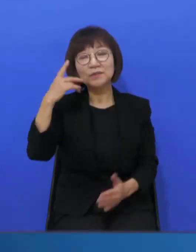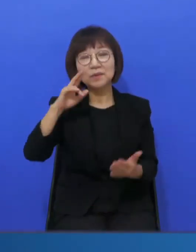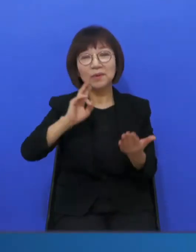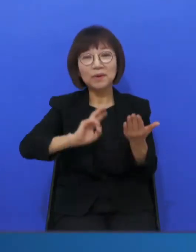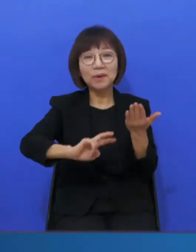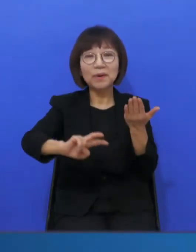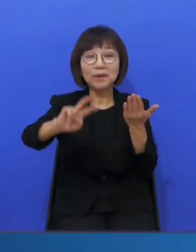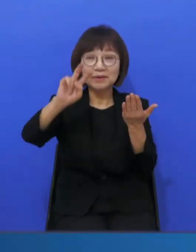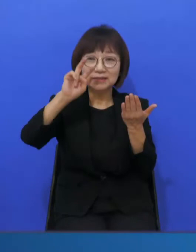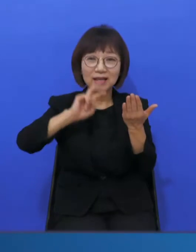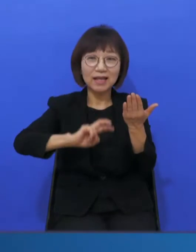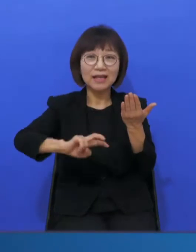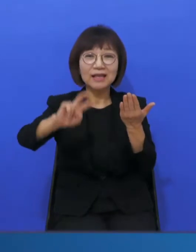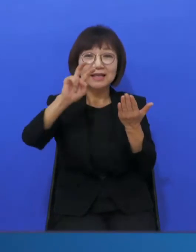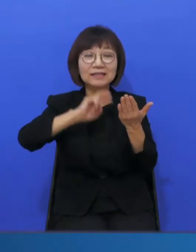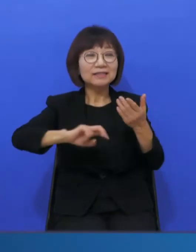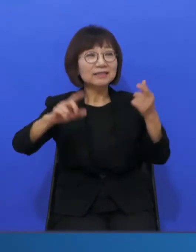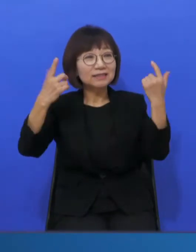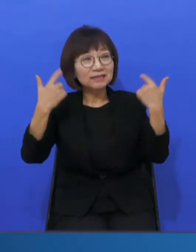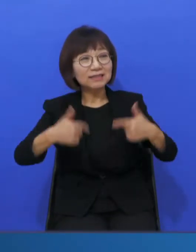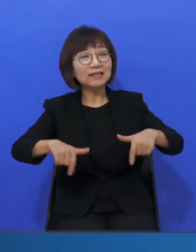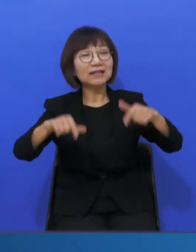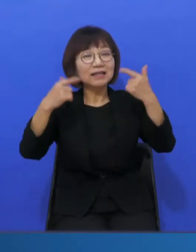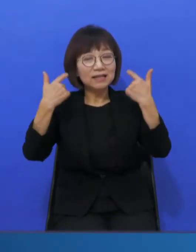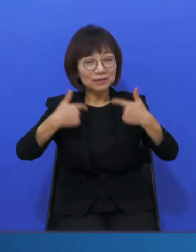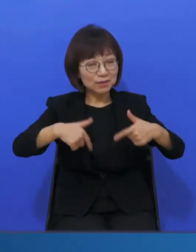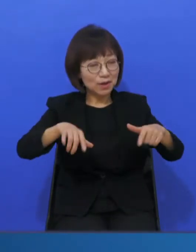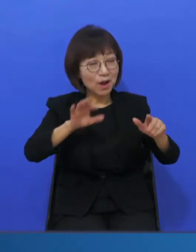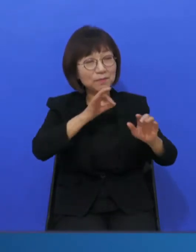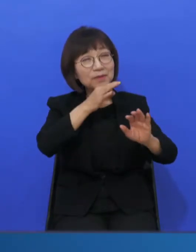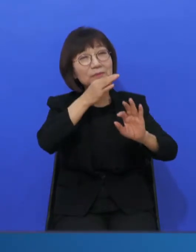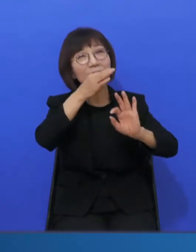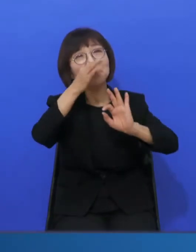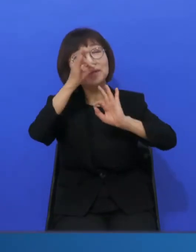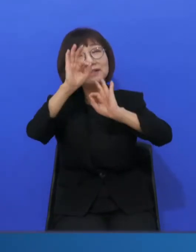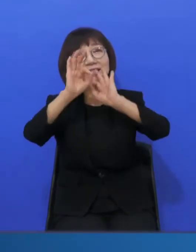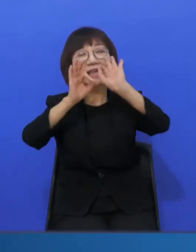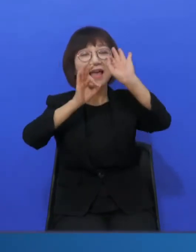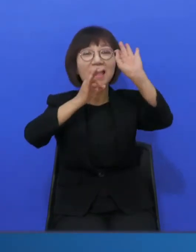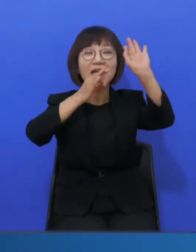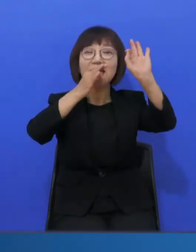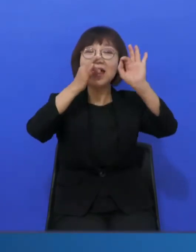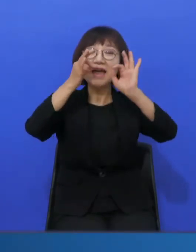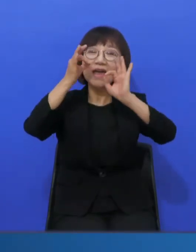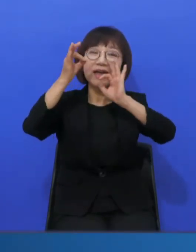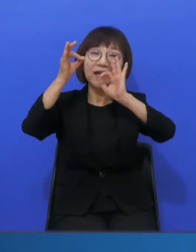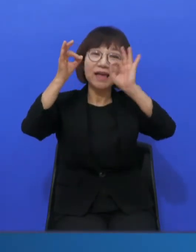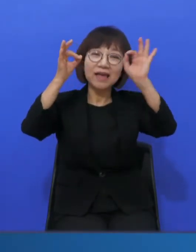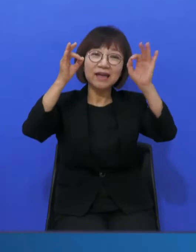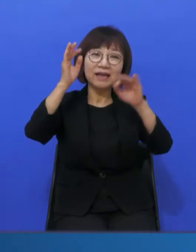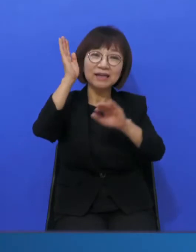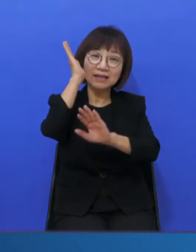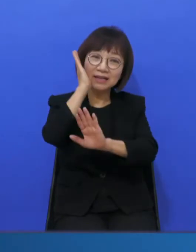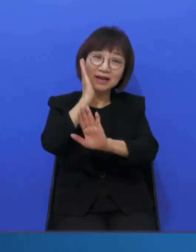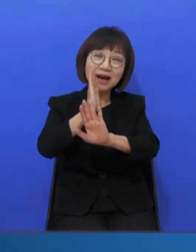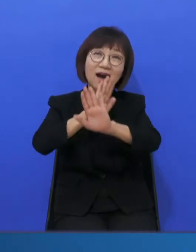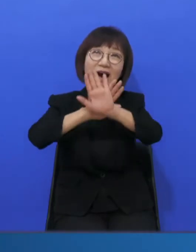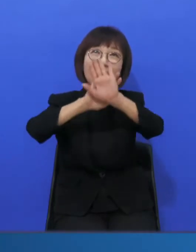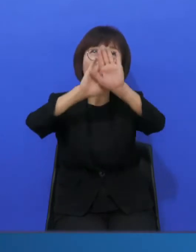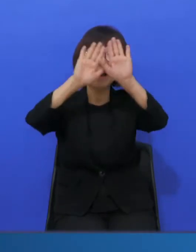아름다운 노래 늘 높이 부르세.